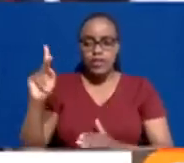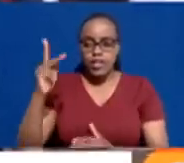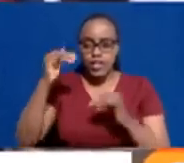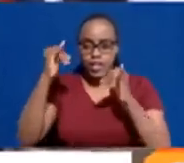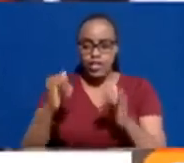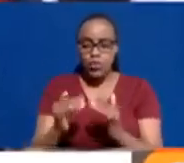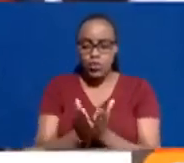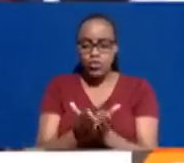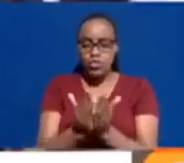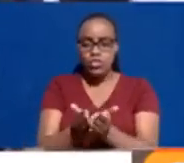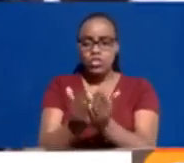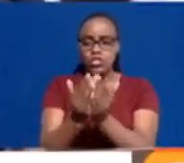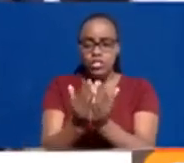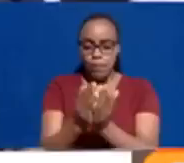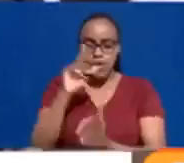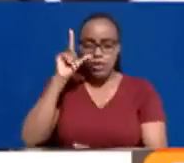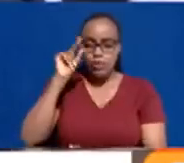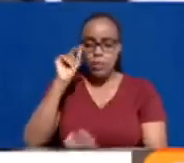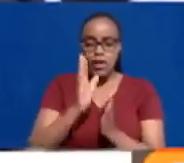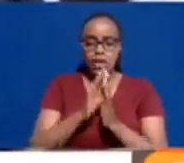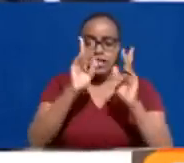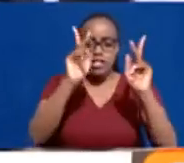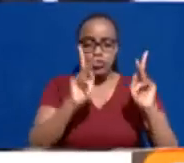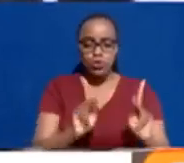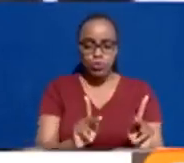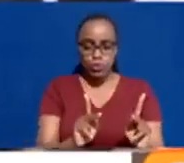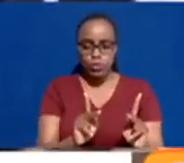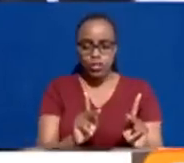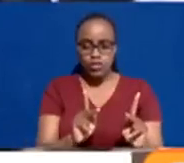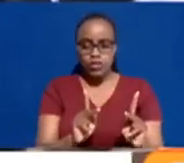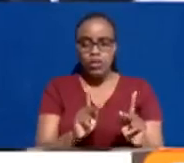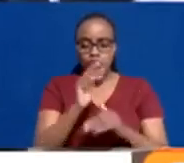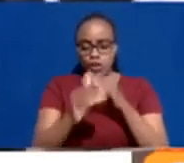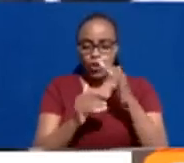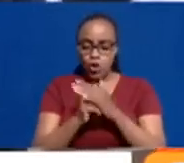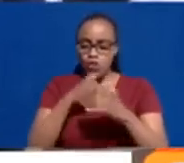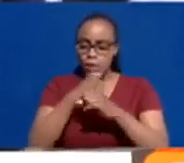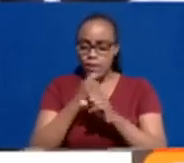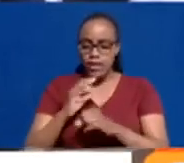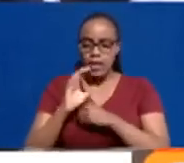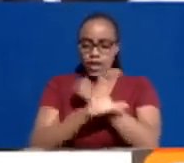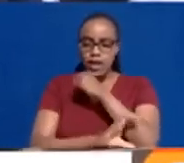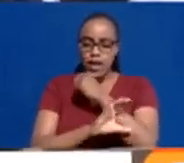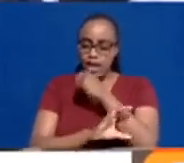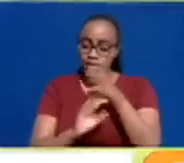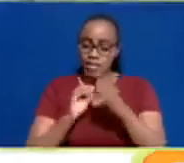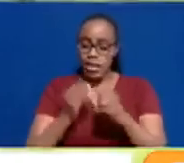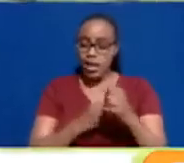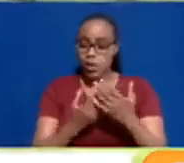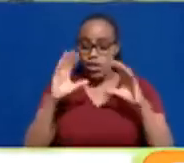new shipyards in Mombasa and Kisumu, have all put our country on a global